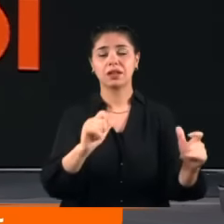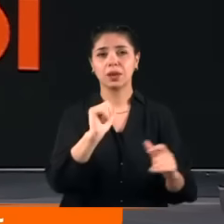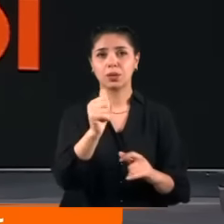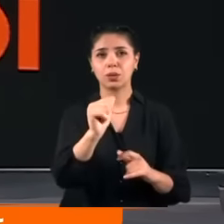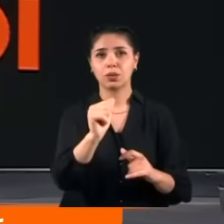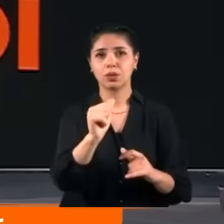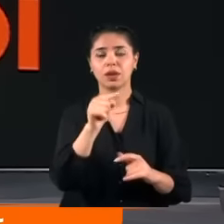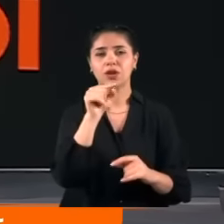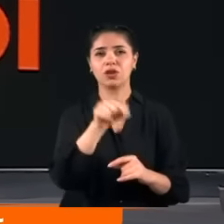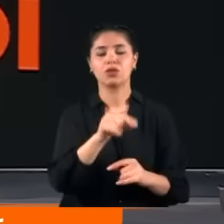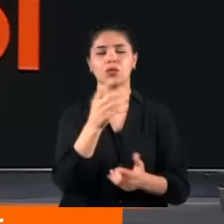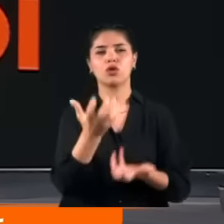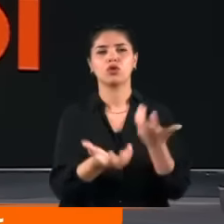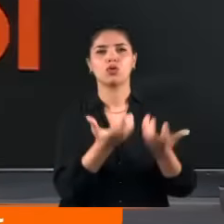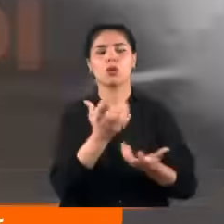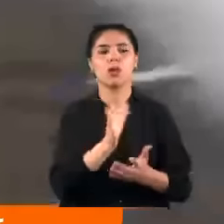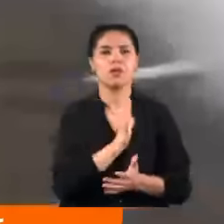başında geçiyor.